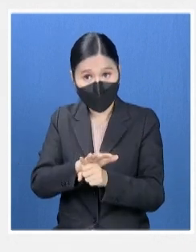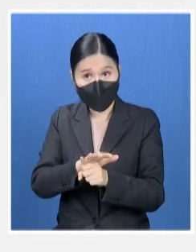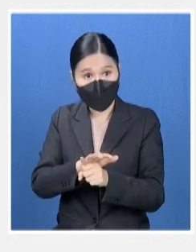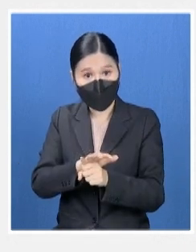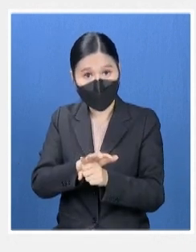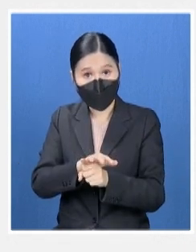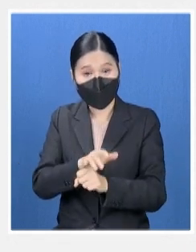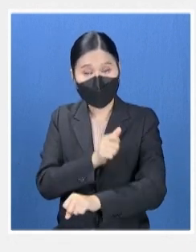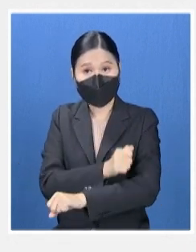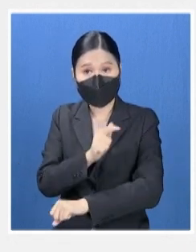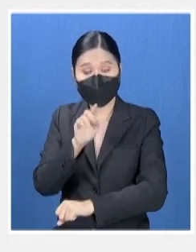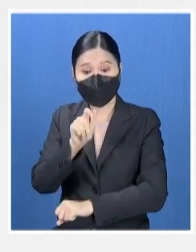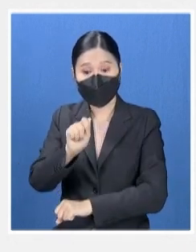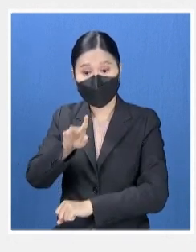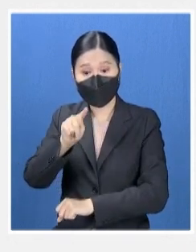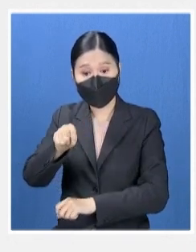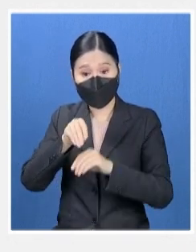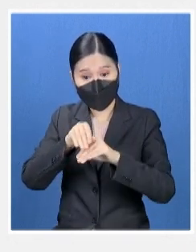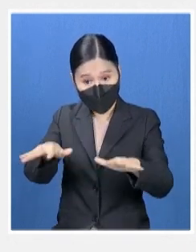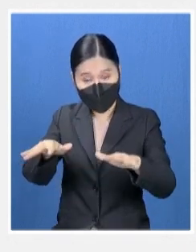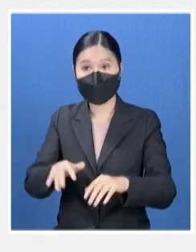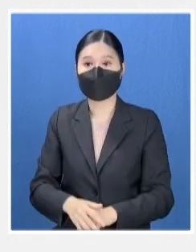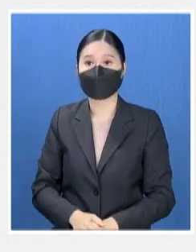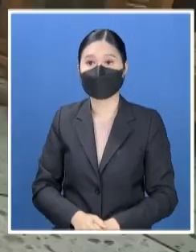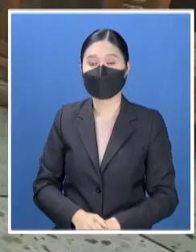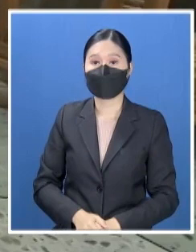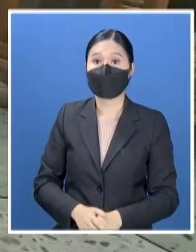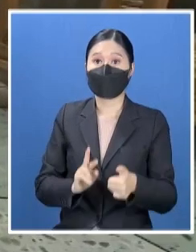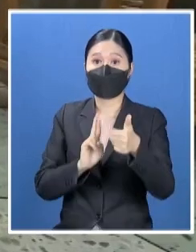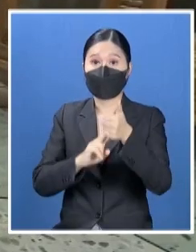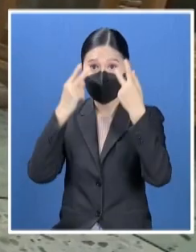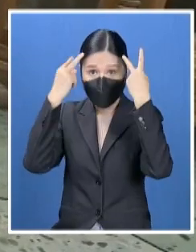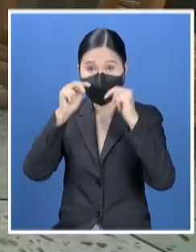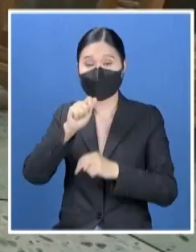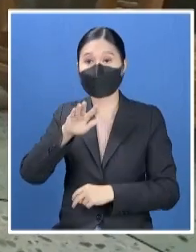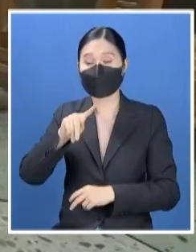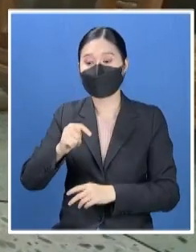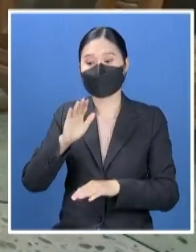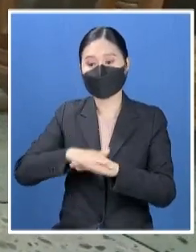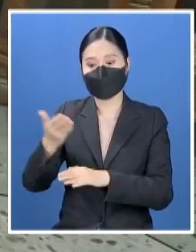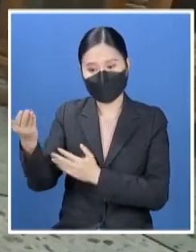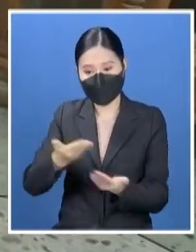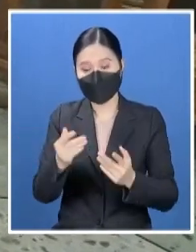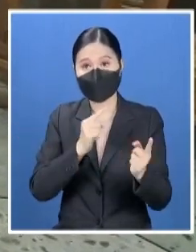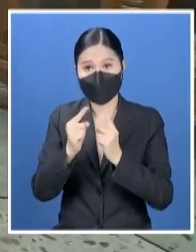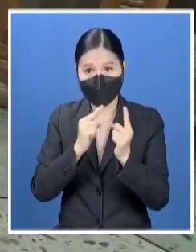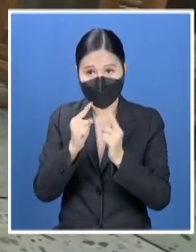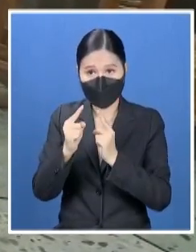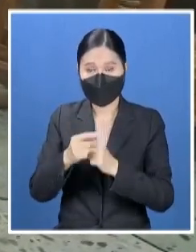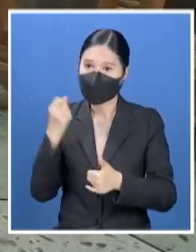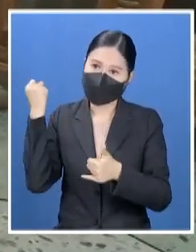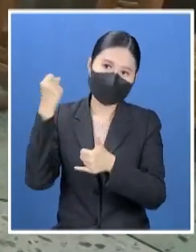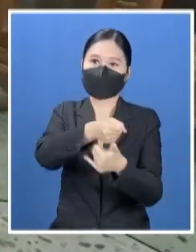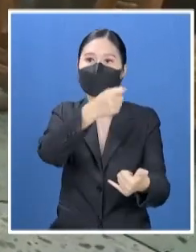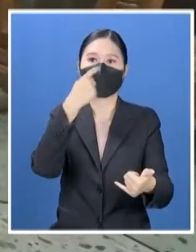ลูกจ้างอบตเอาไปโพสต์ปาร์คปรากฏว่ารองนายกอบตเรียกเข้าไปคุยในห้องทำงานเสร็จ